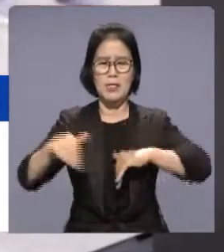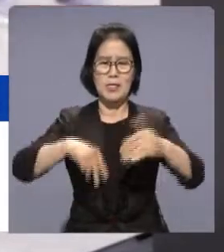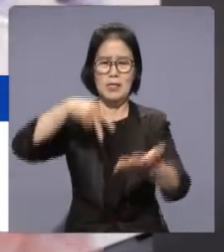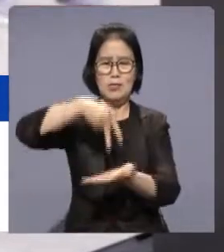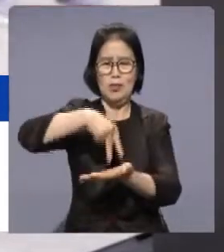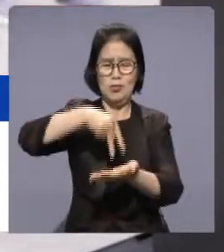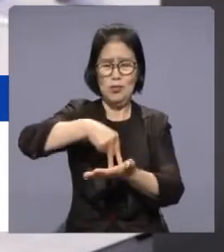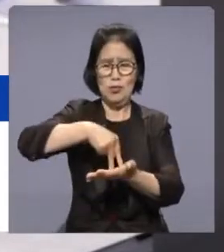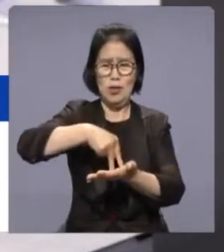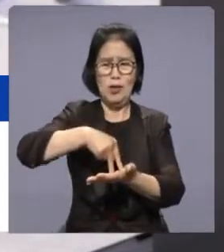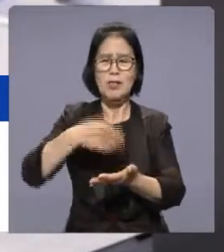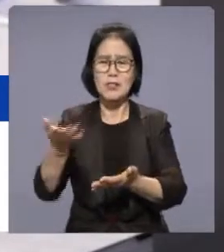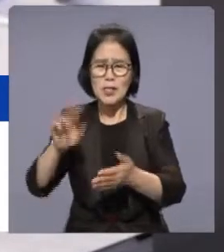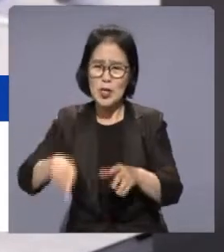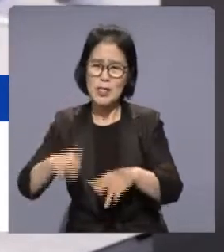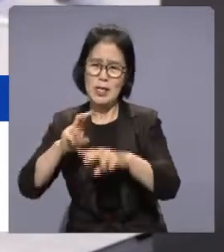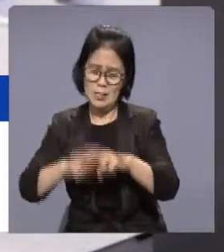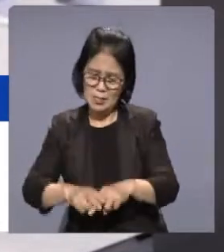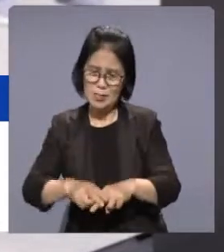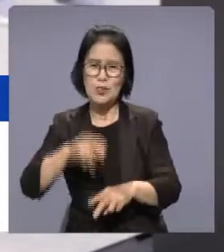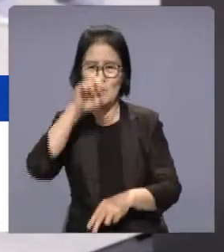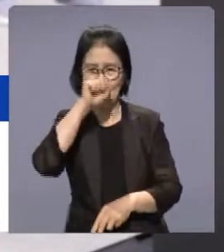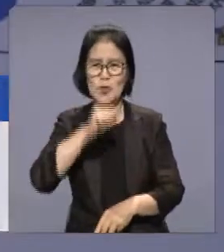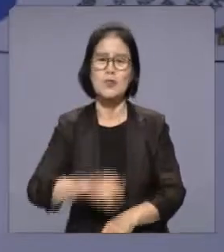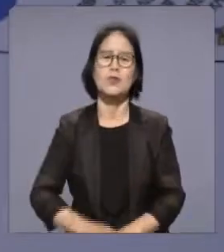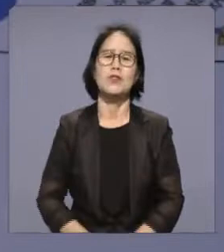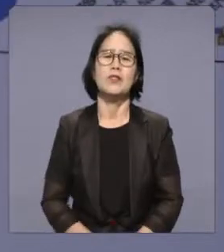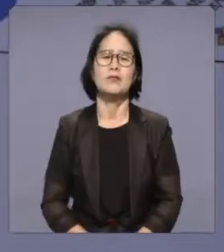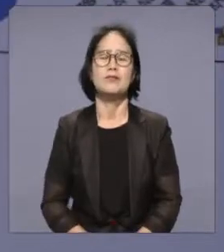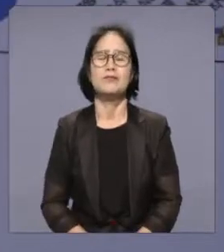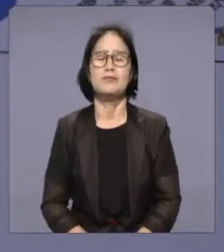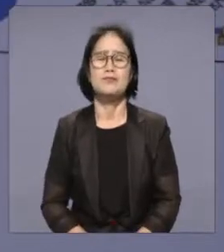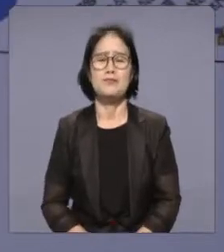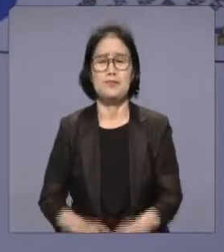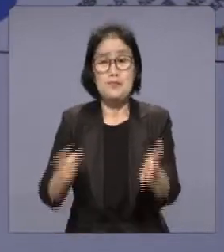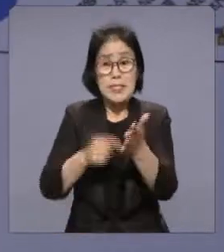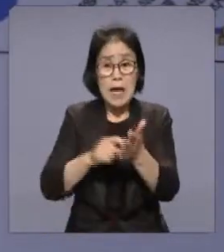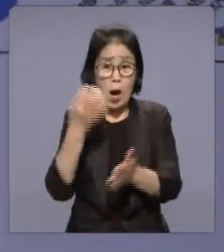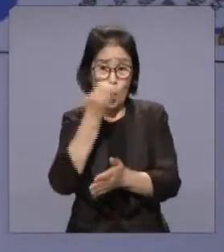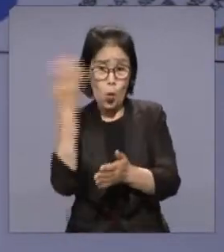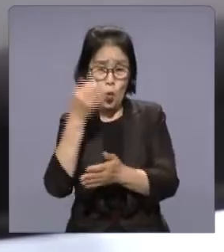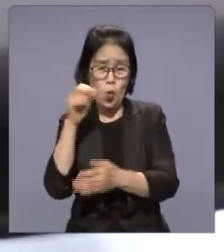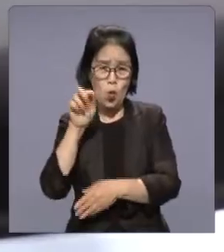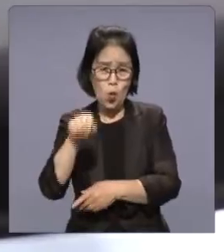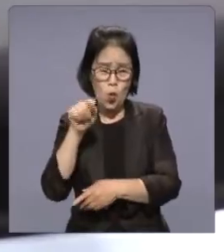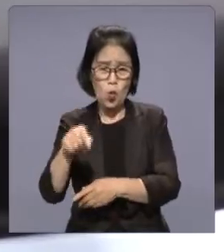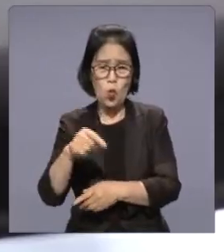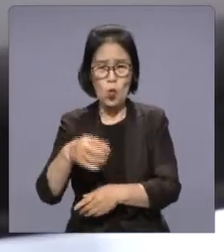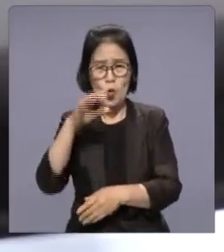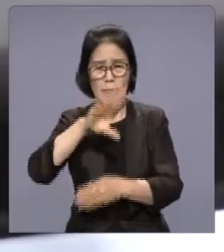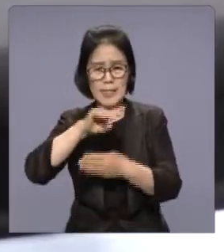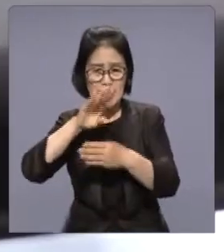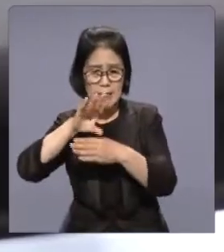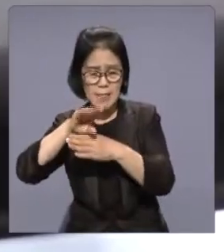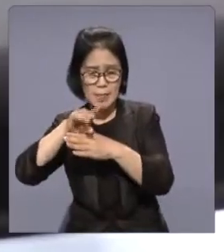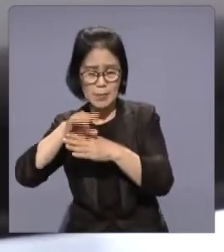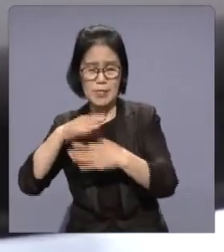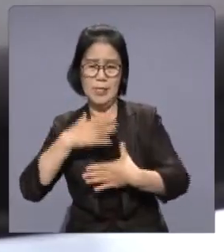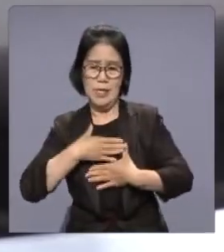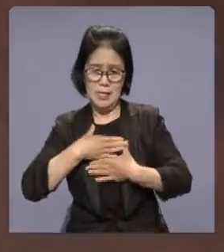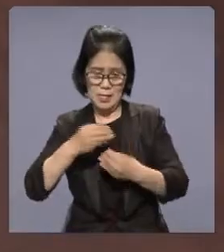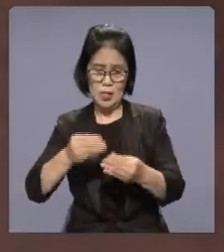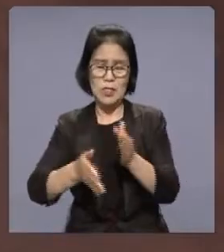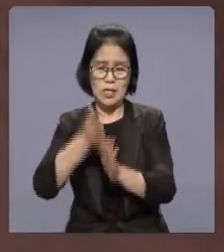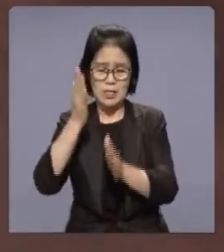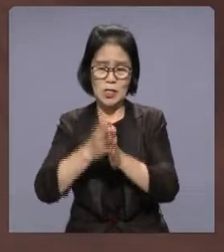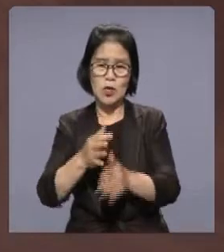있어야 되는데 여기서 앉아있으니까 좋고. 비상호출 버튼과 지능형 CCTV 등 안전장치와